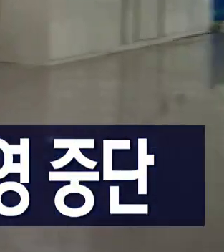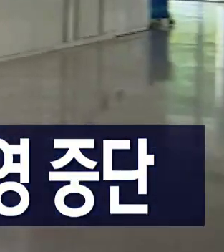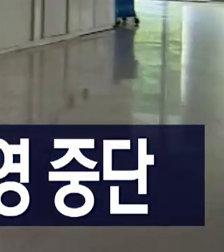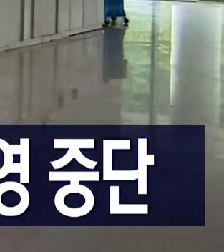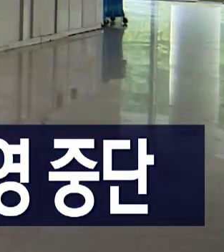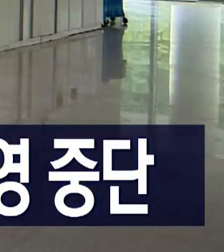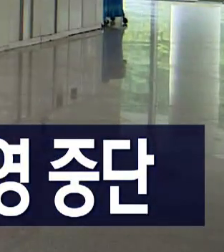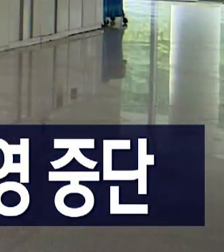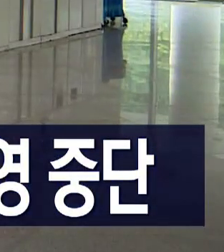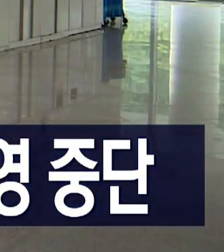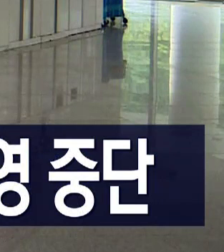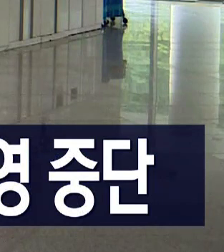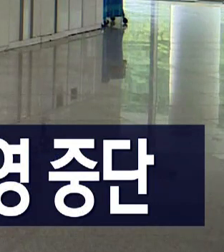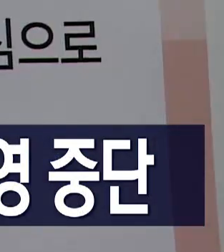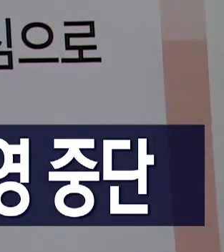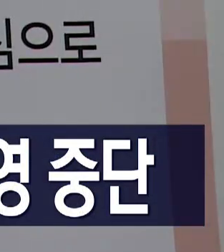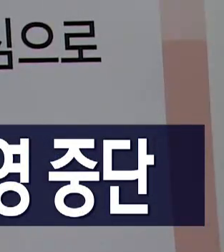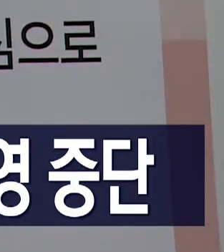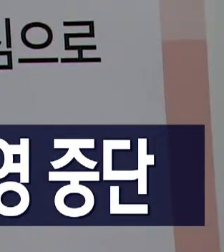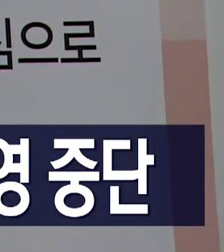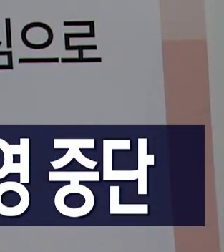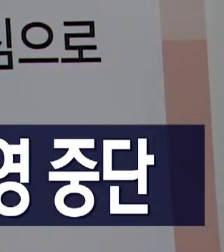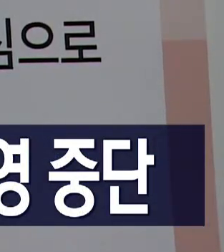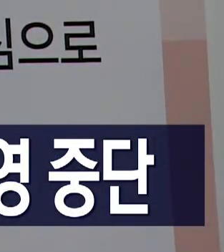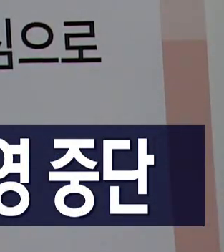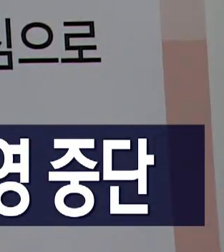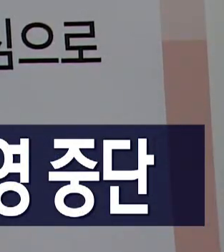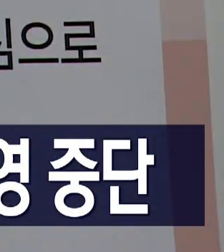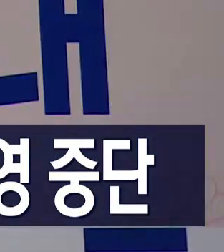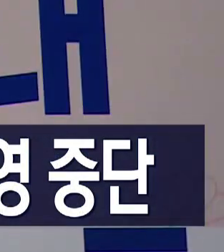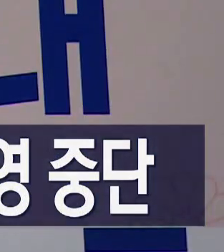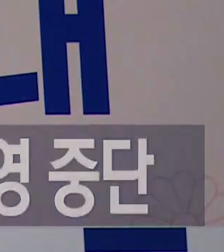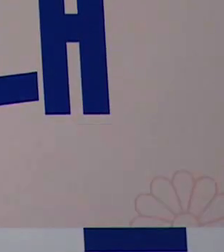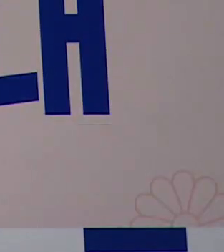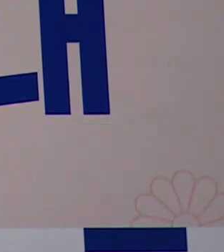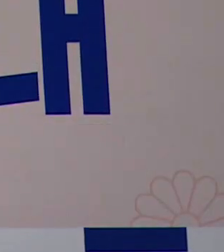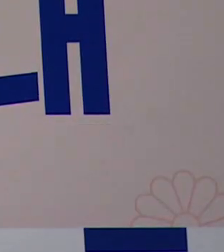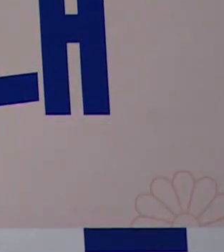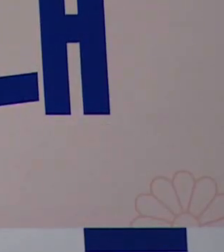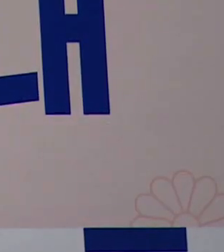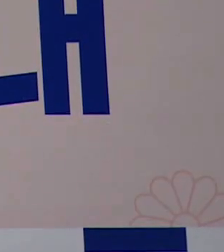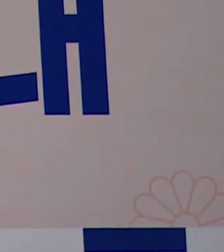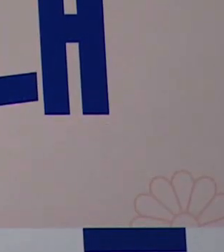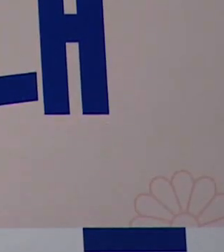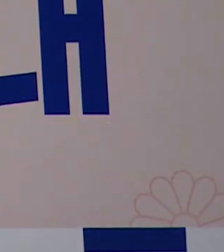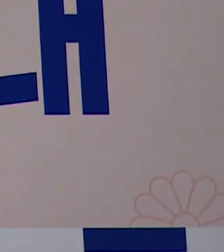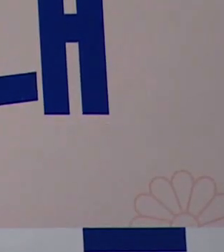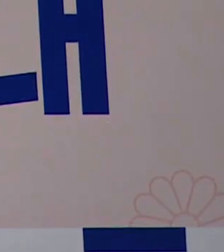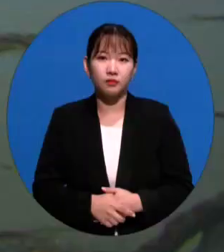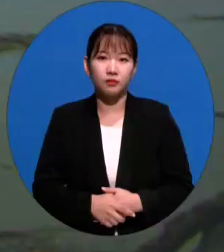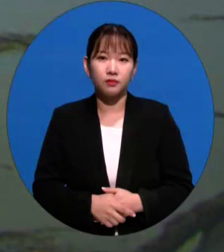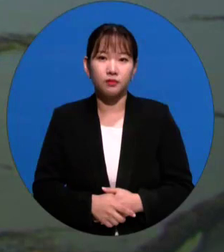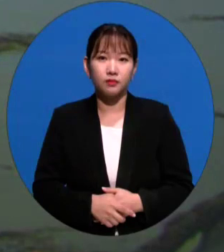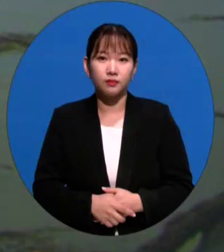전남도청 사무관리비 횡령 창구가 됐던 매점이 문을 닫습니다. 공무노조가 결국 매점 운영 중단을 결정했습니다.